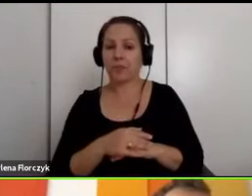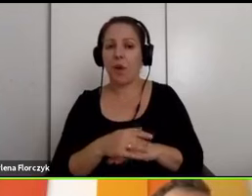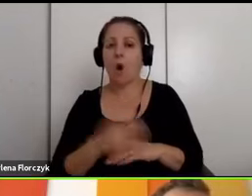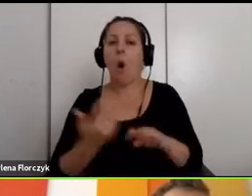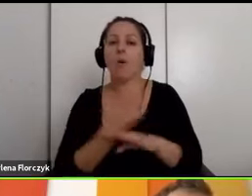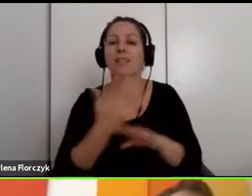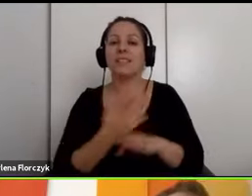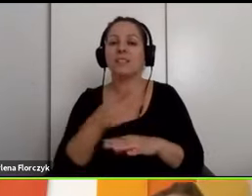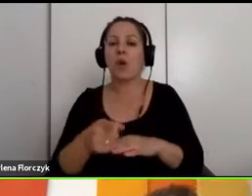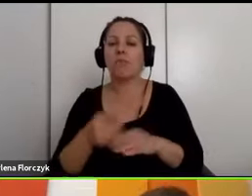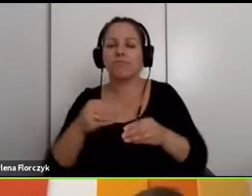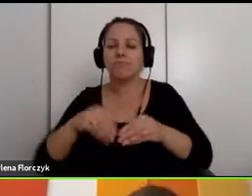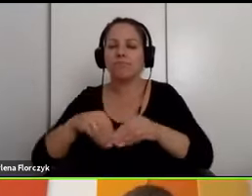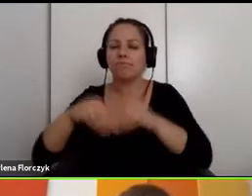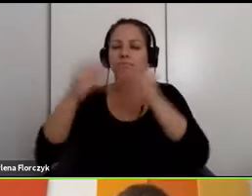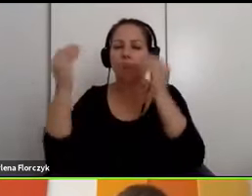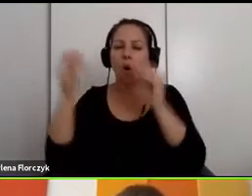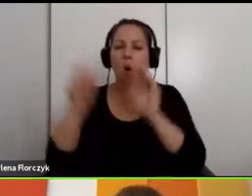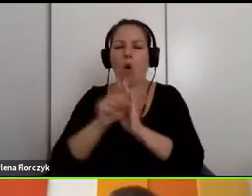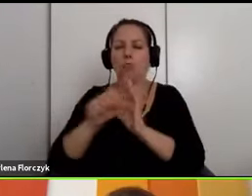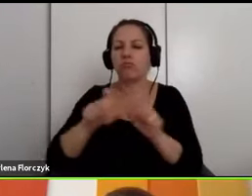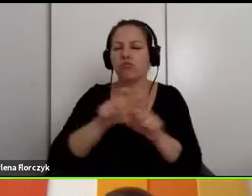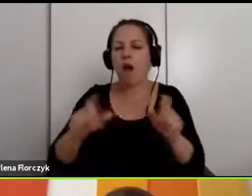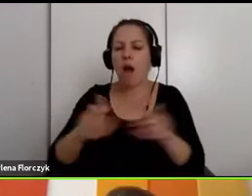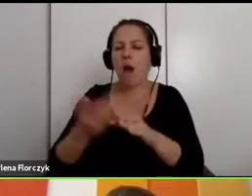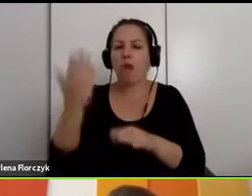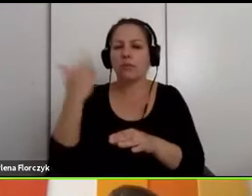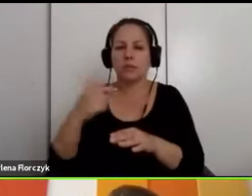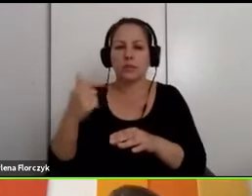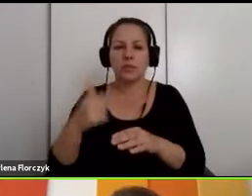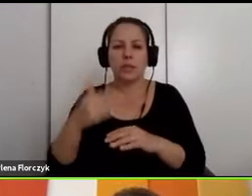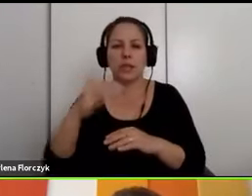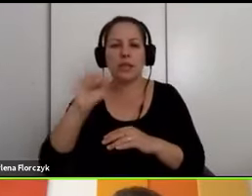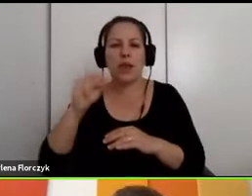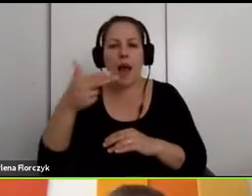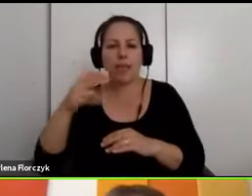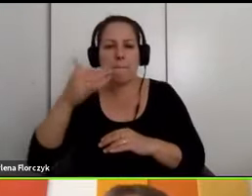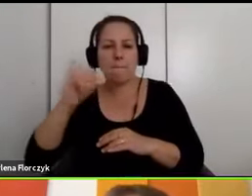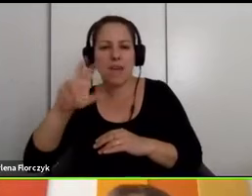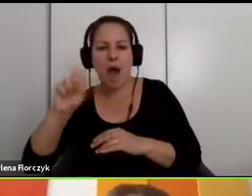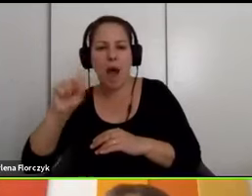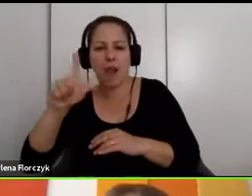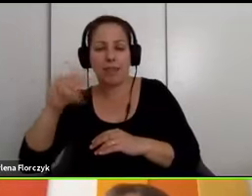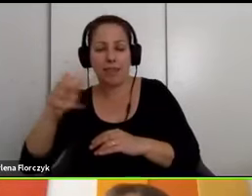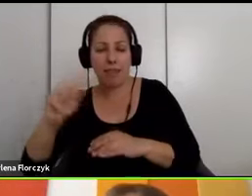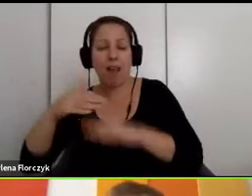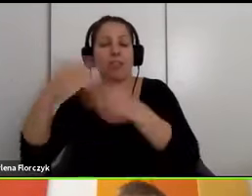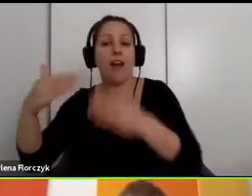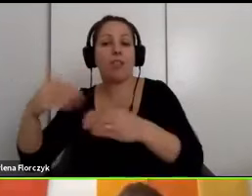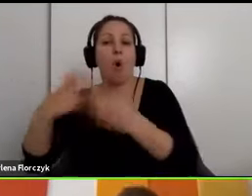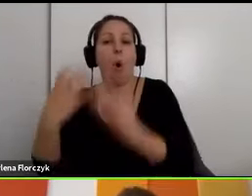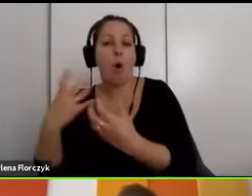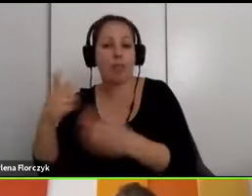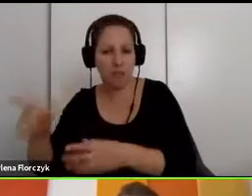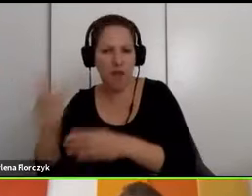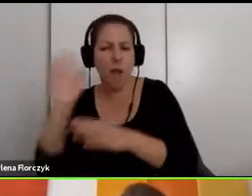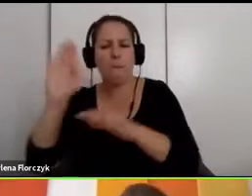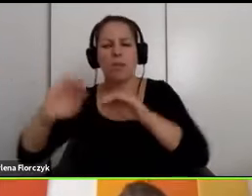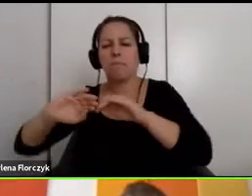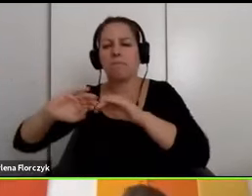Ognisko jakby rozwinęło się od czasu, kiedy Jan i Halina założyli Ognisko w Teatrze Ochoty i później oni się